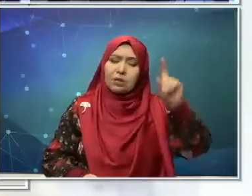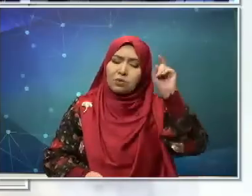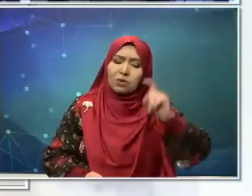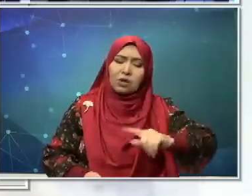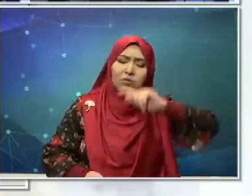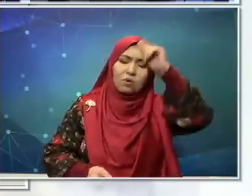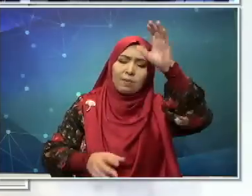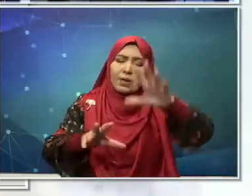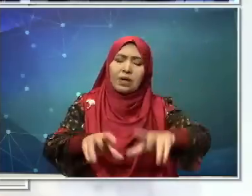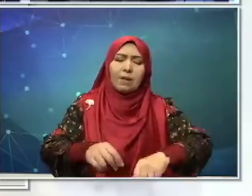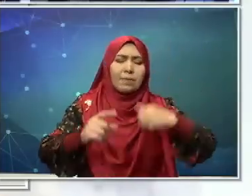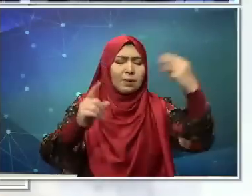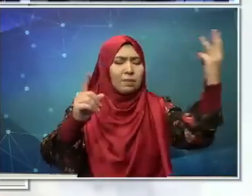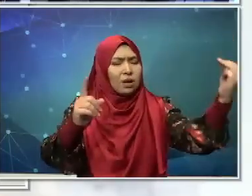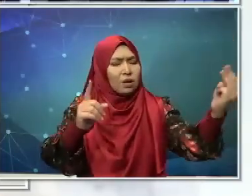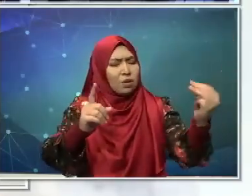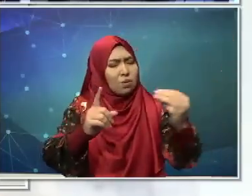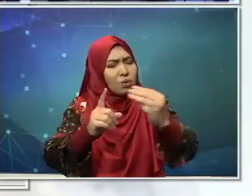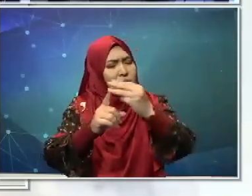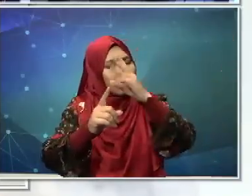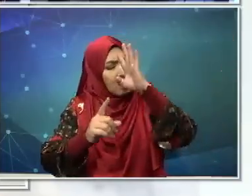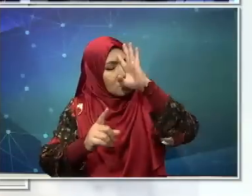cium Maaf